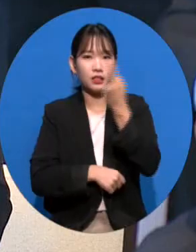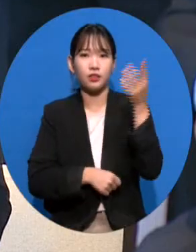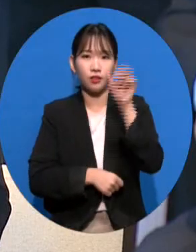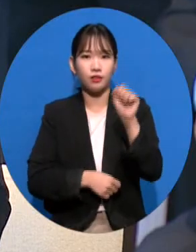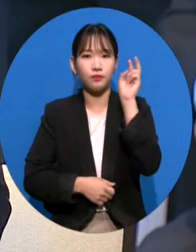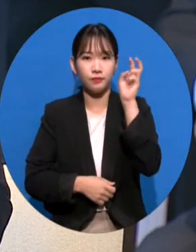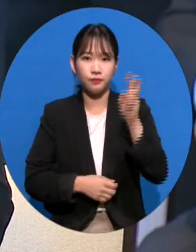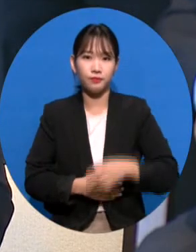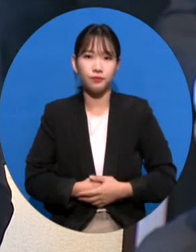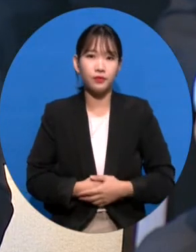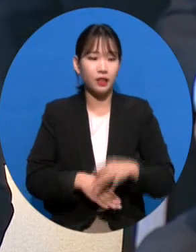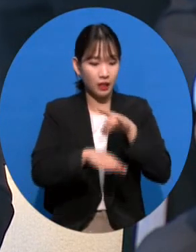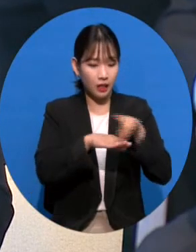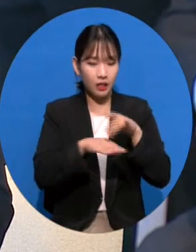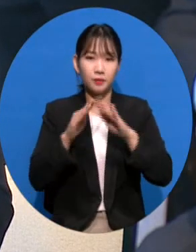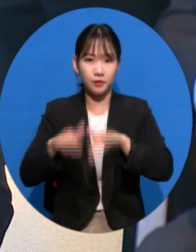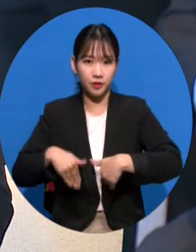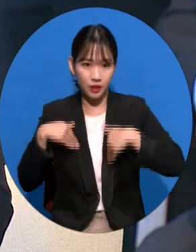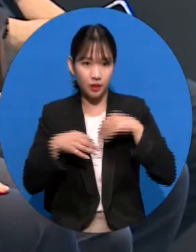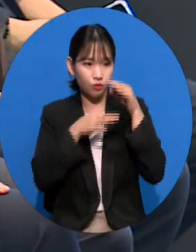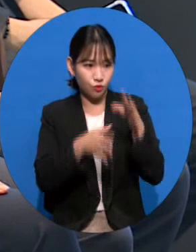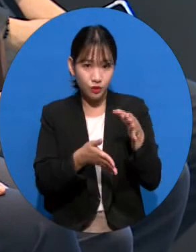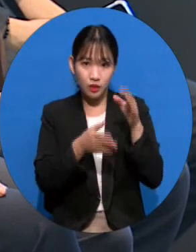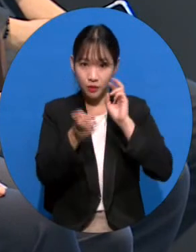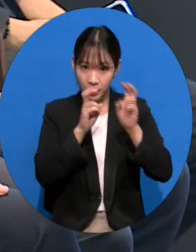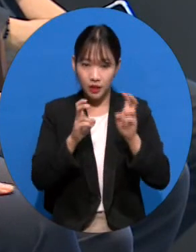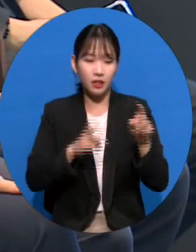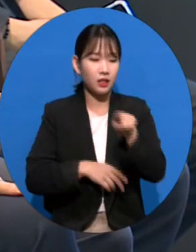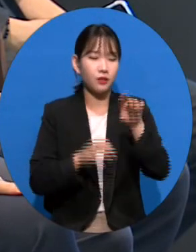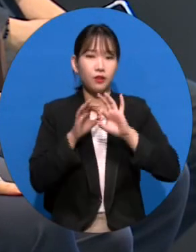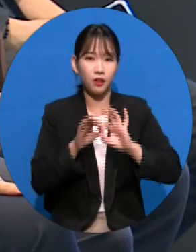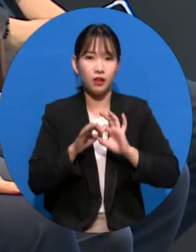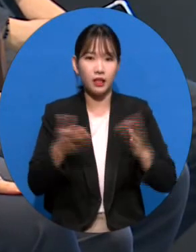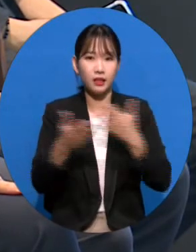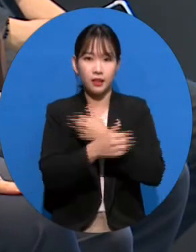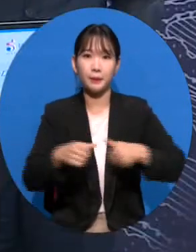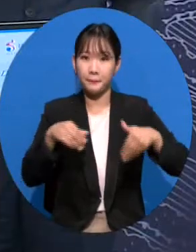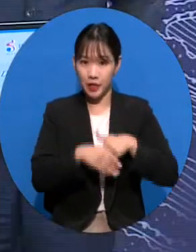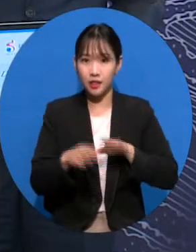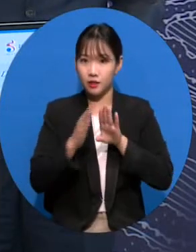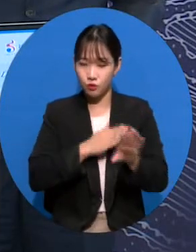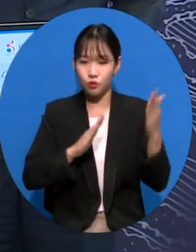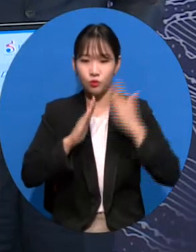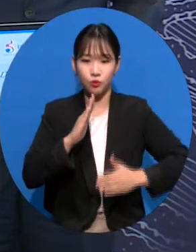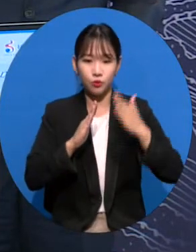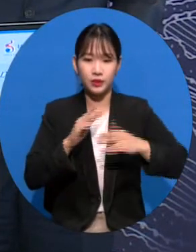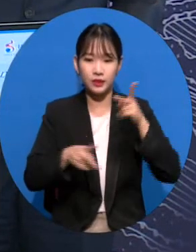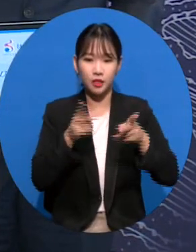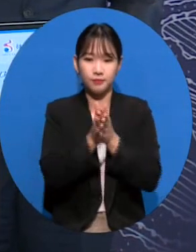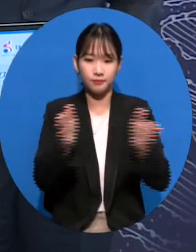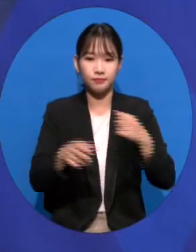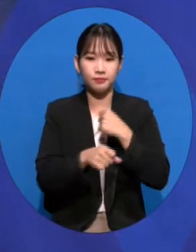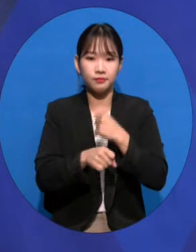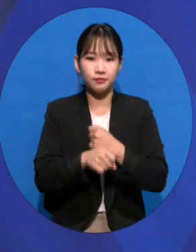전망하고 있습니다. 해남군과 전라남도 투자회사는 오늘 이와 관련해 업무 협약을 갖고 본격적인 사업에